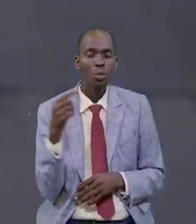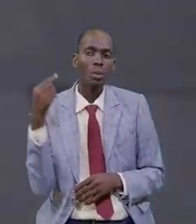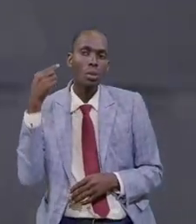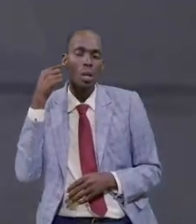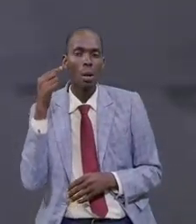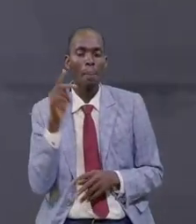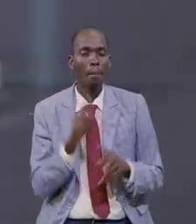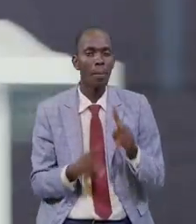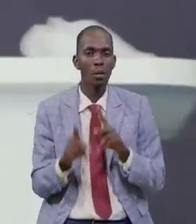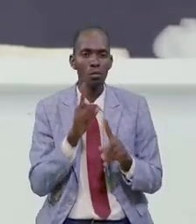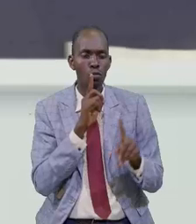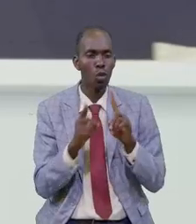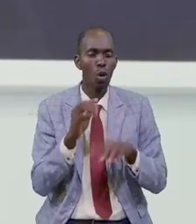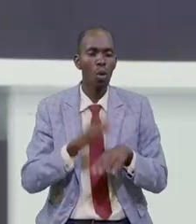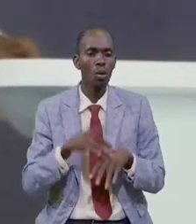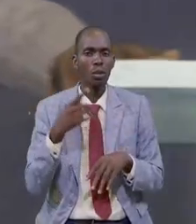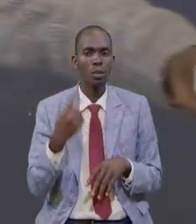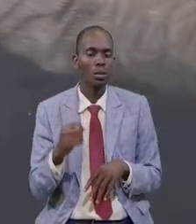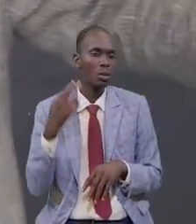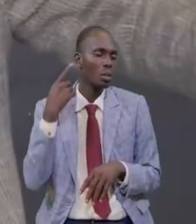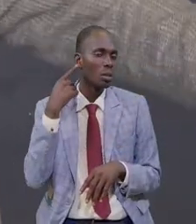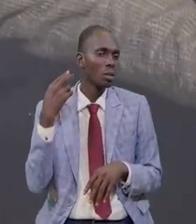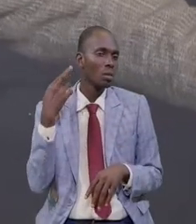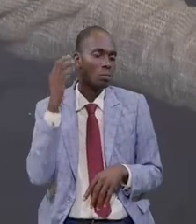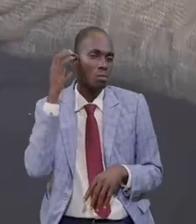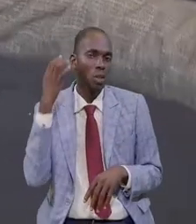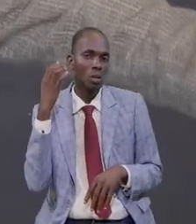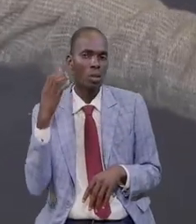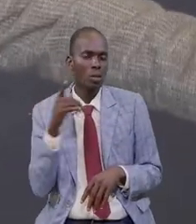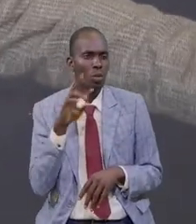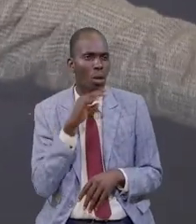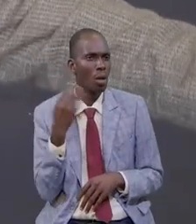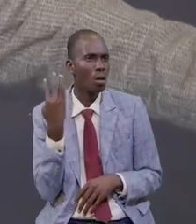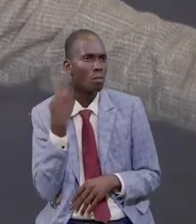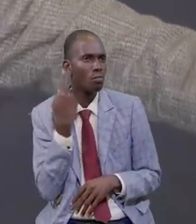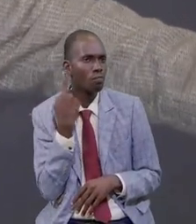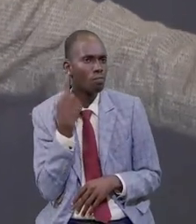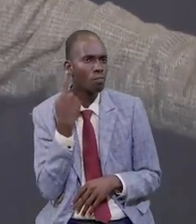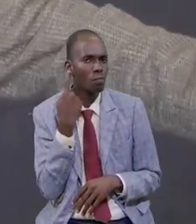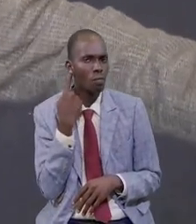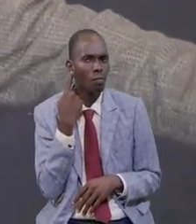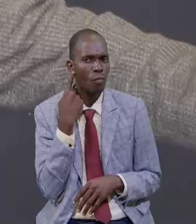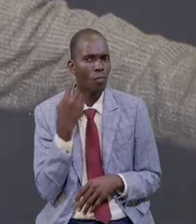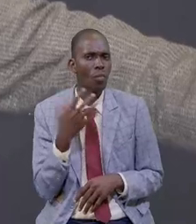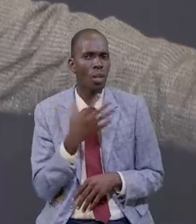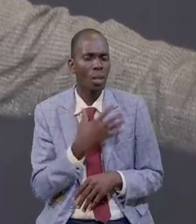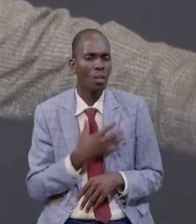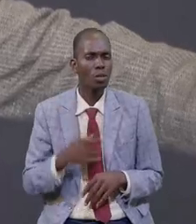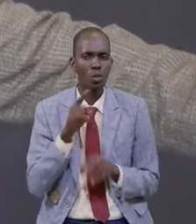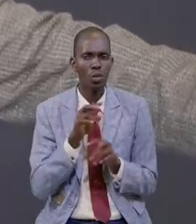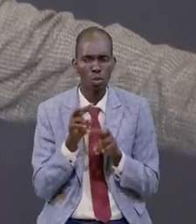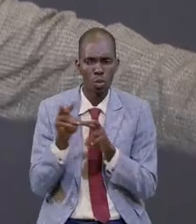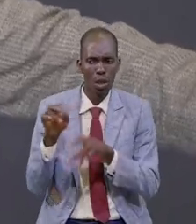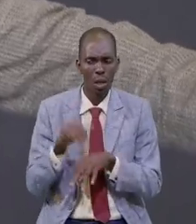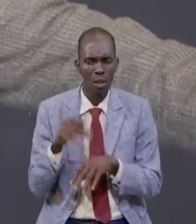chose tu aimes tu les entends pas la radio et tu es là-bas tu écoutes écoute tu regardes